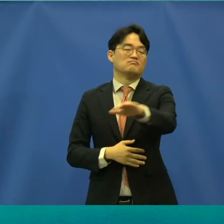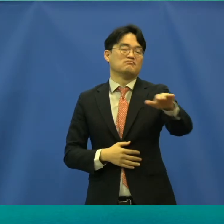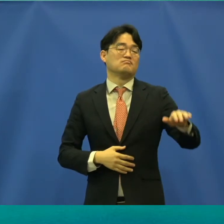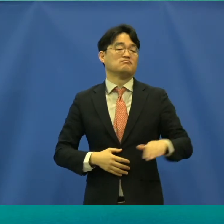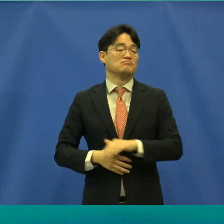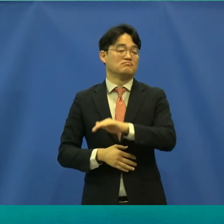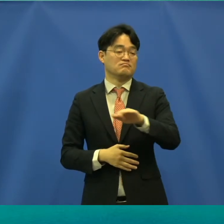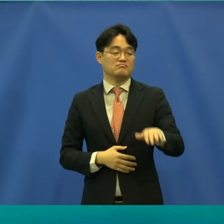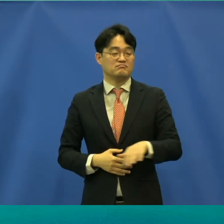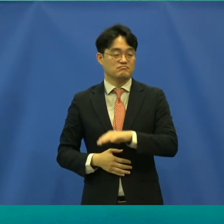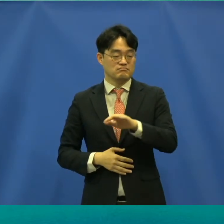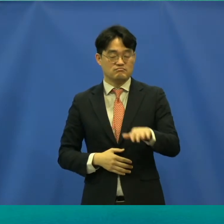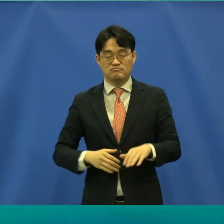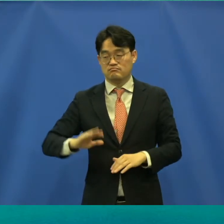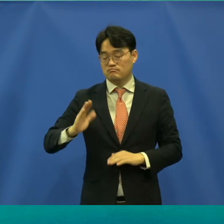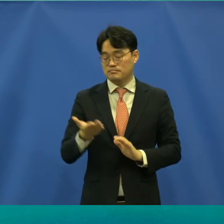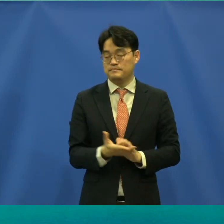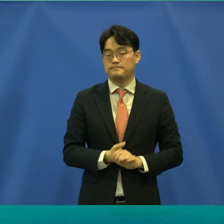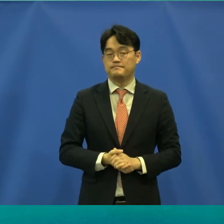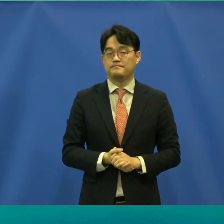말씀을 듣지 않는 신자는 없습니다.